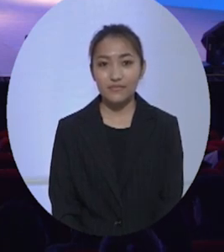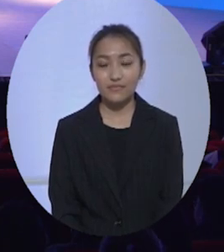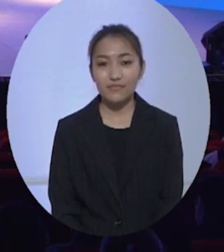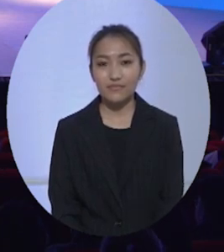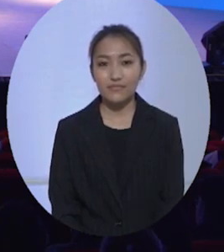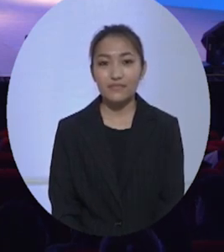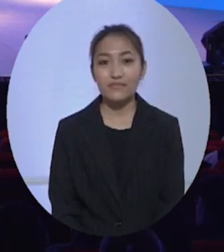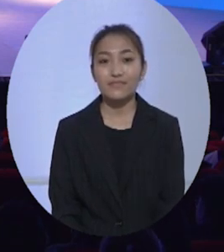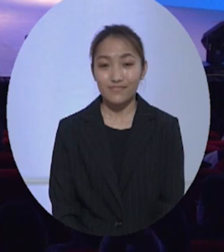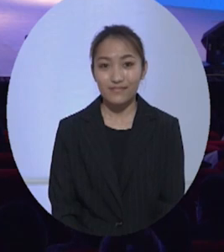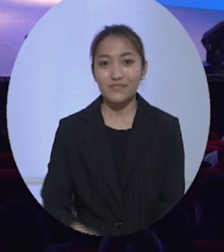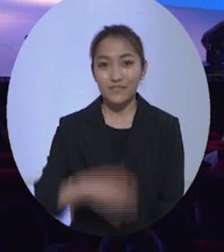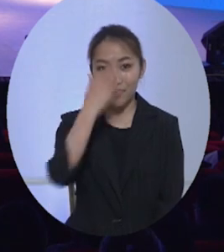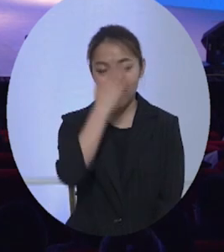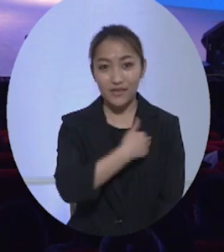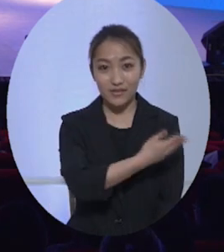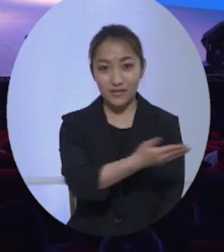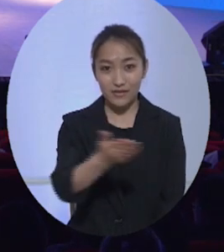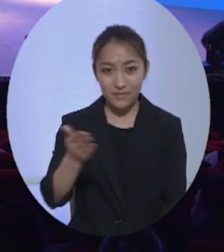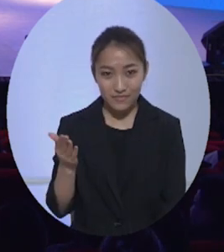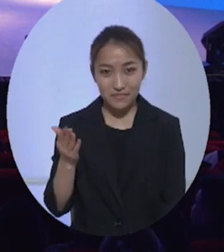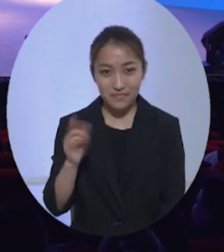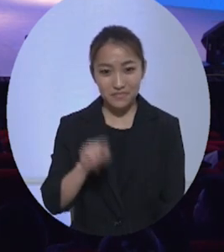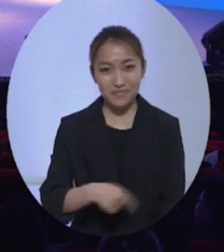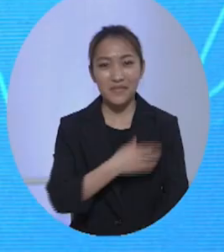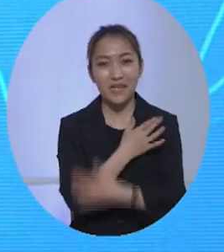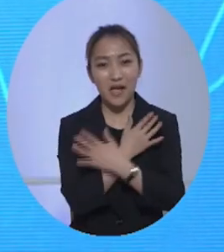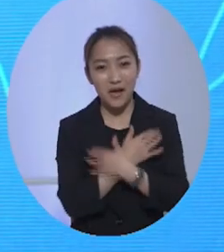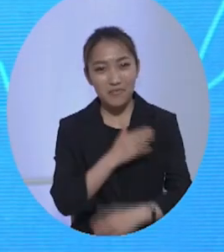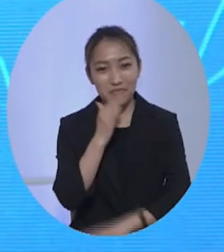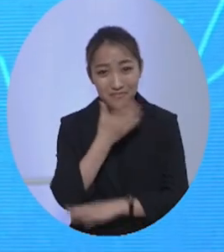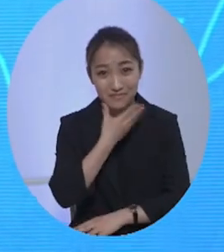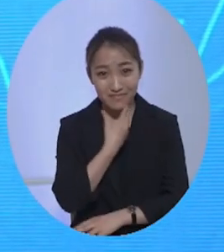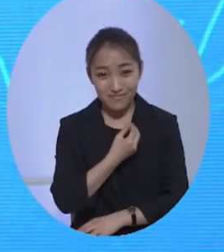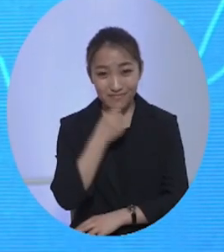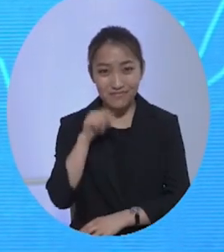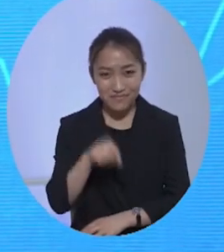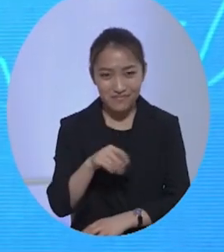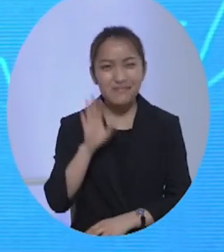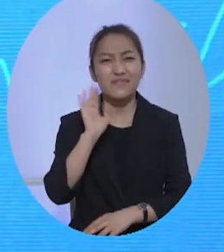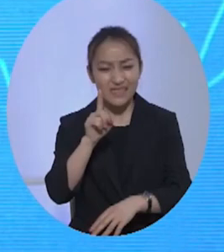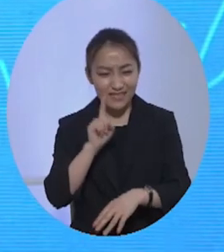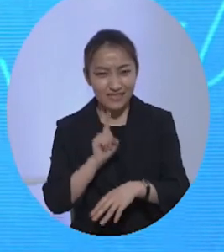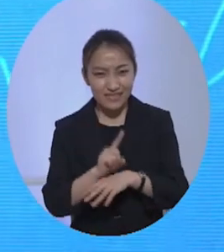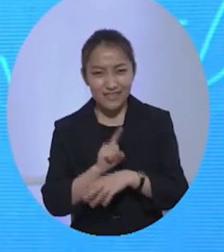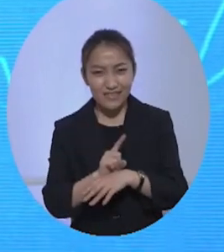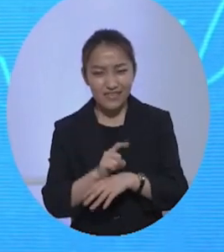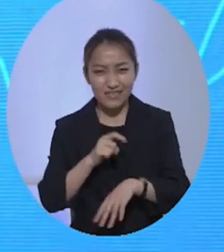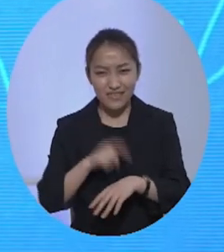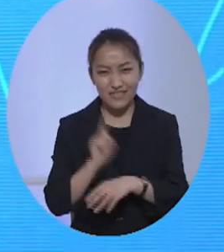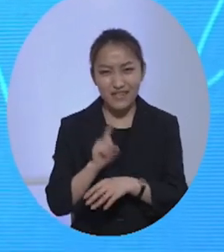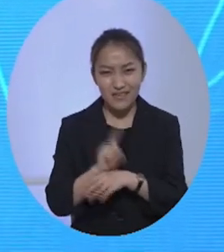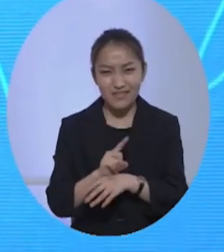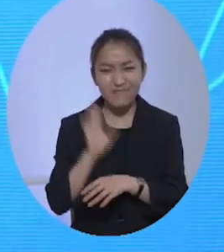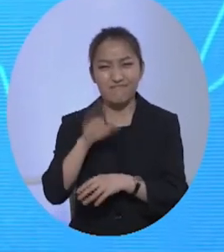За сайн байцгаана уу? Энэ сайхан амралтын өдрөө цагаа зарцуулаад энд хүрж ирсэн